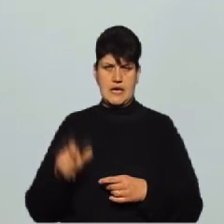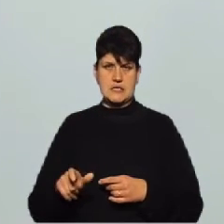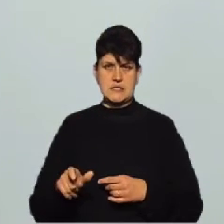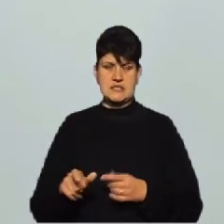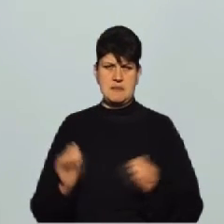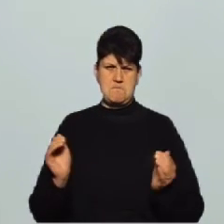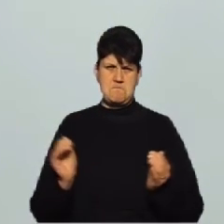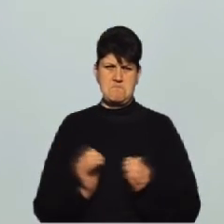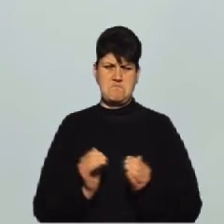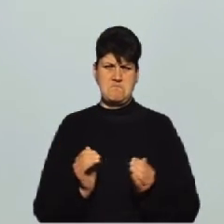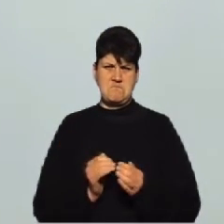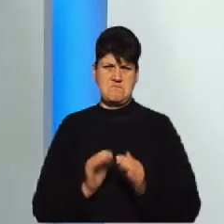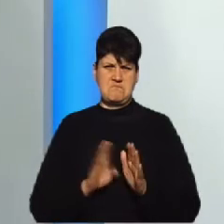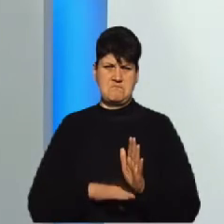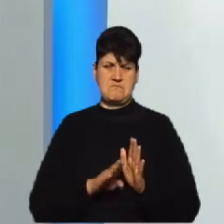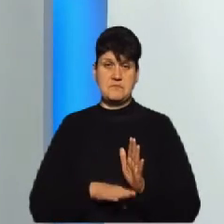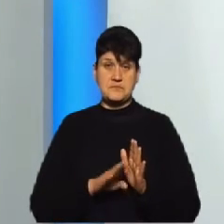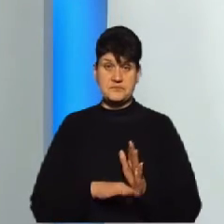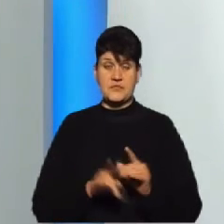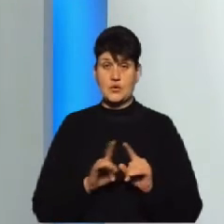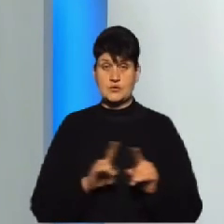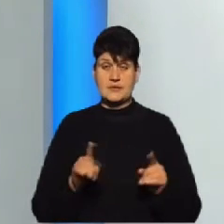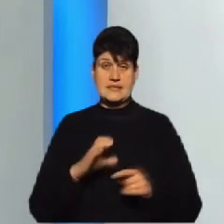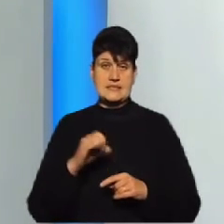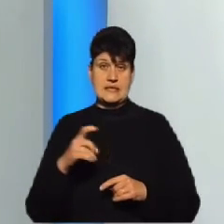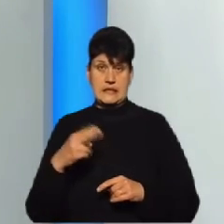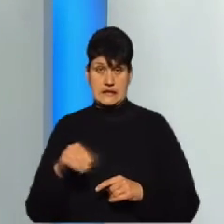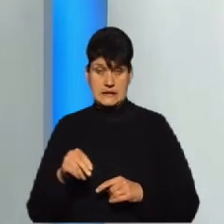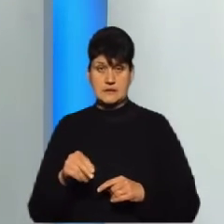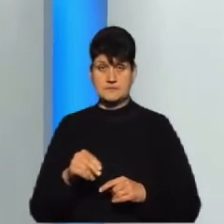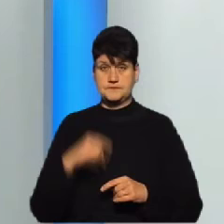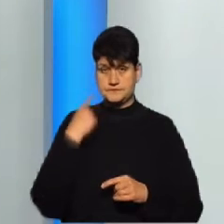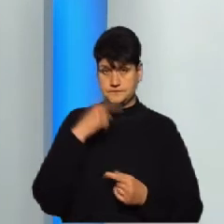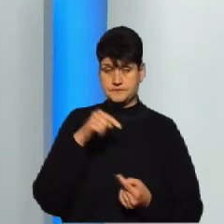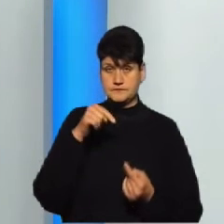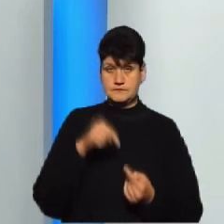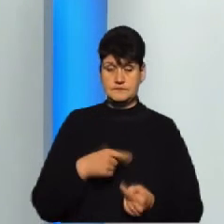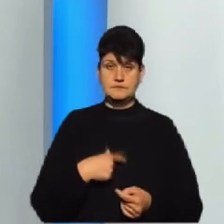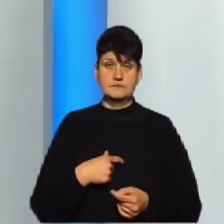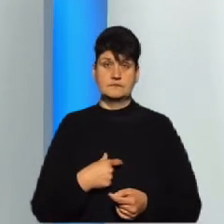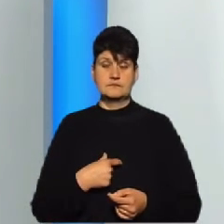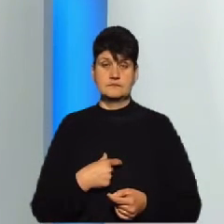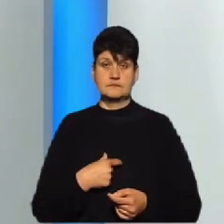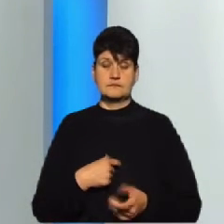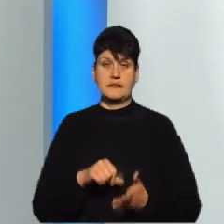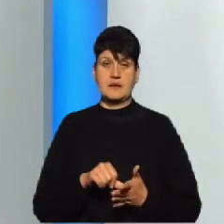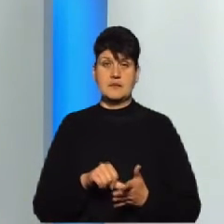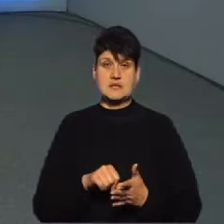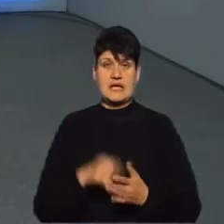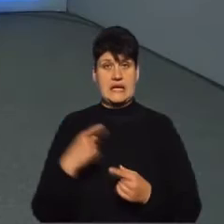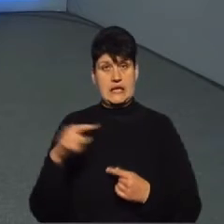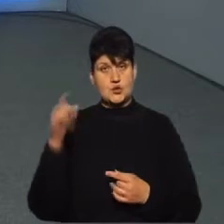особливо на Сході, Півдні і так далі, коли ідентифікують себе як представником іншої культури,